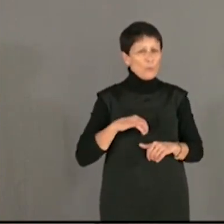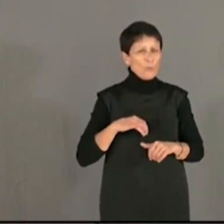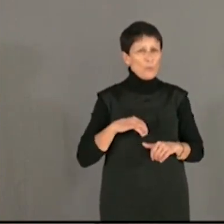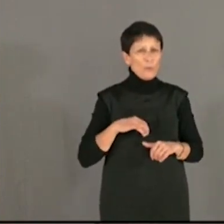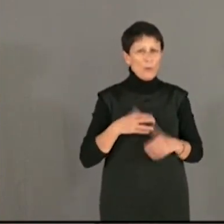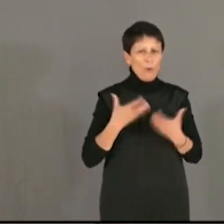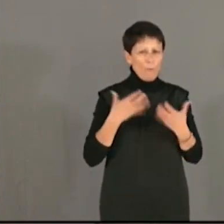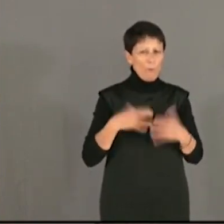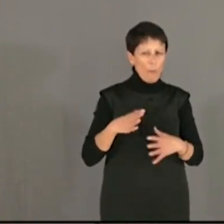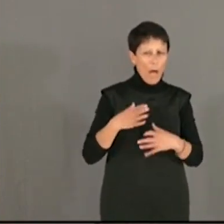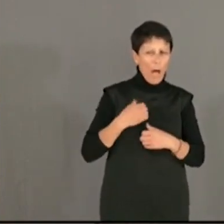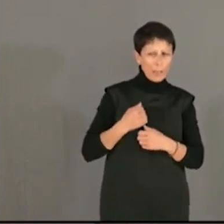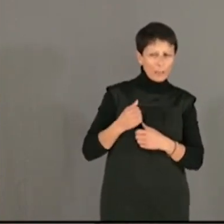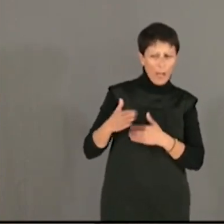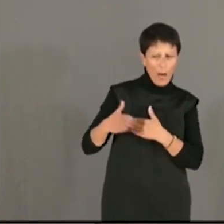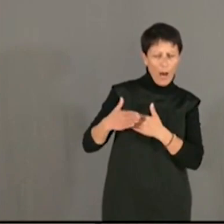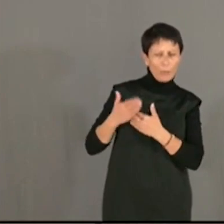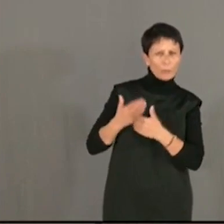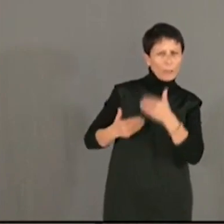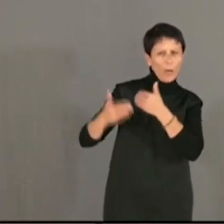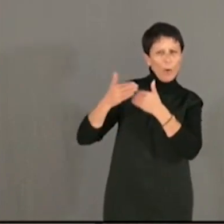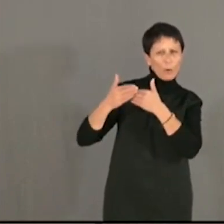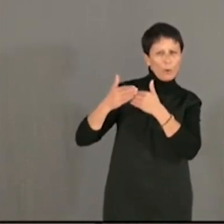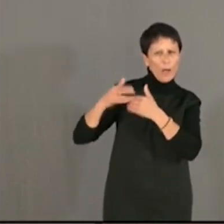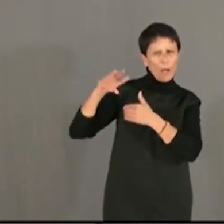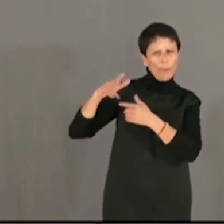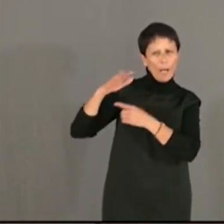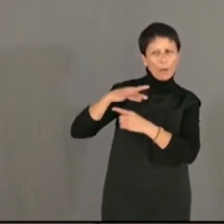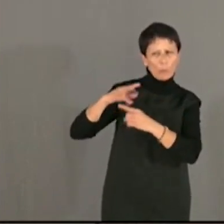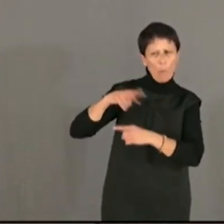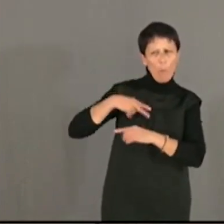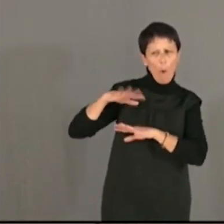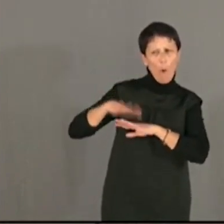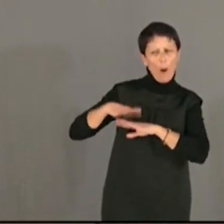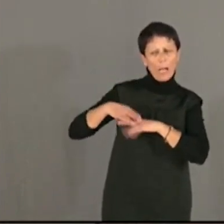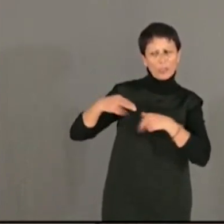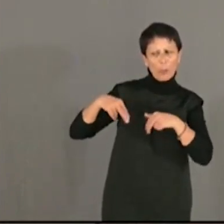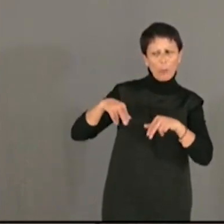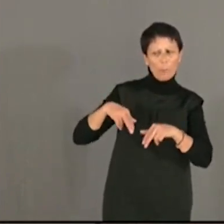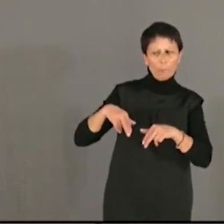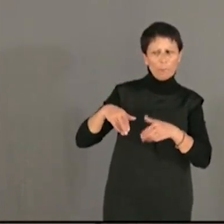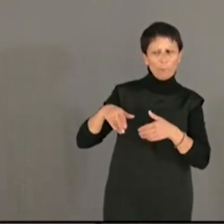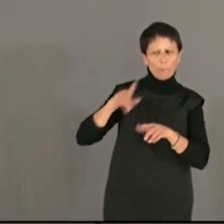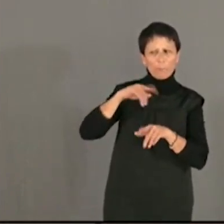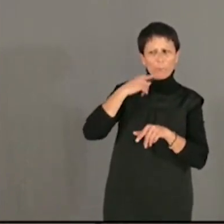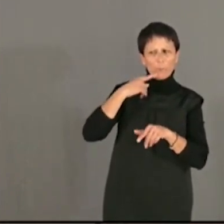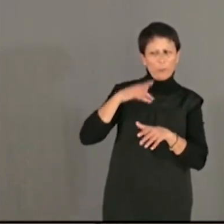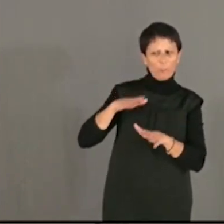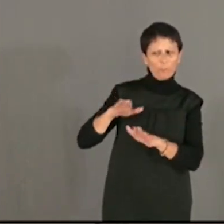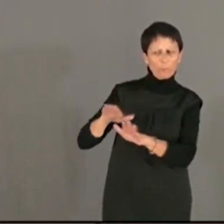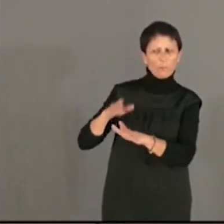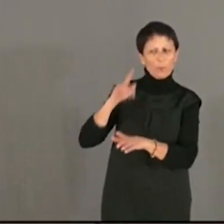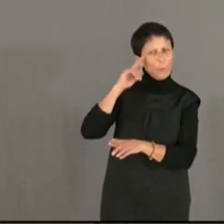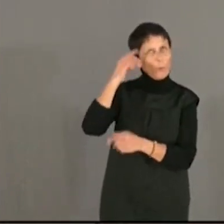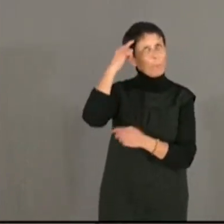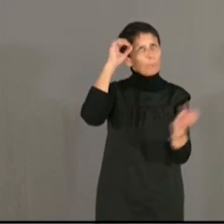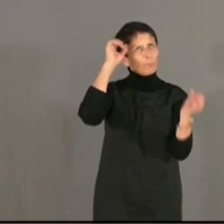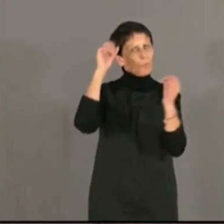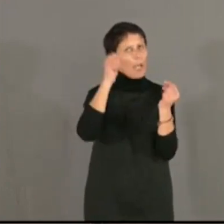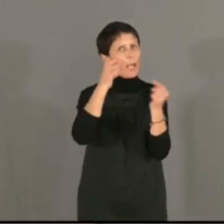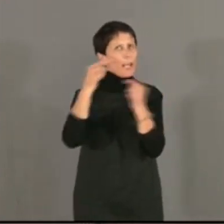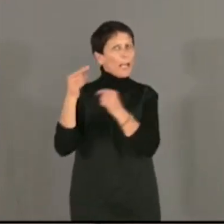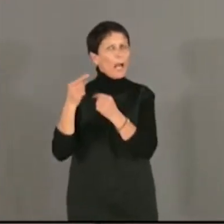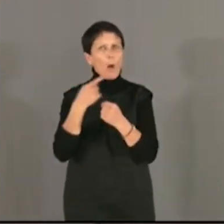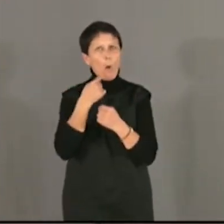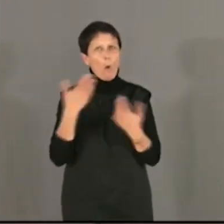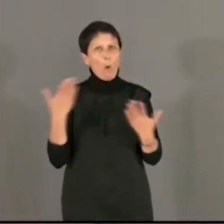je les comprends, la construction de logements sociaux dans leur quartier, dans leur rue, parce que c'est synonyme trop